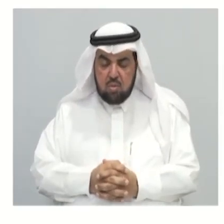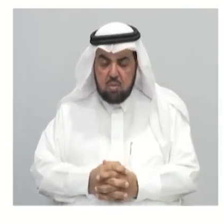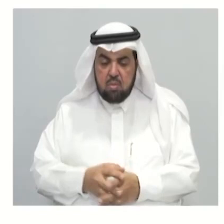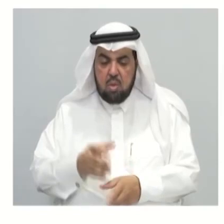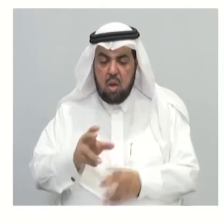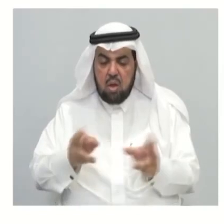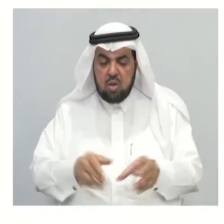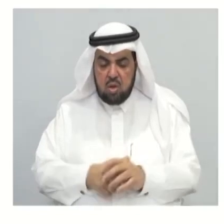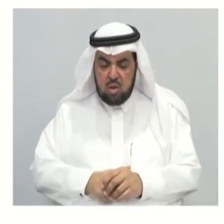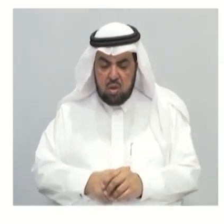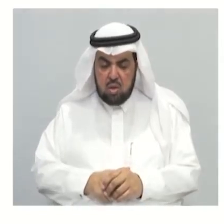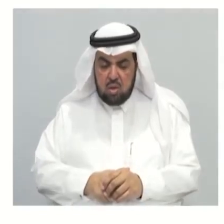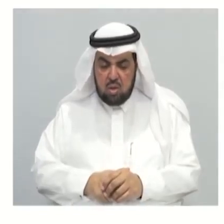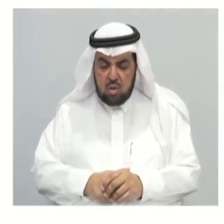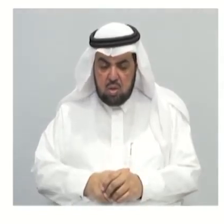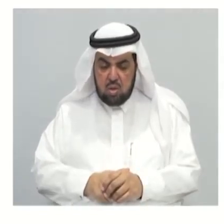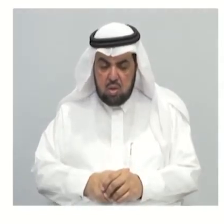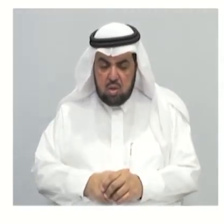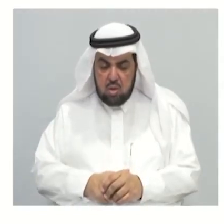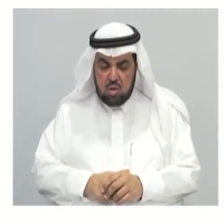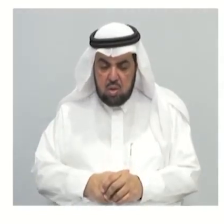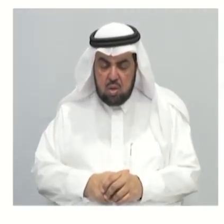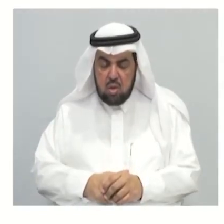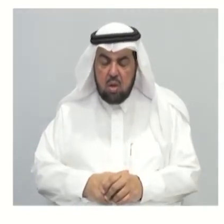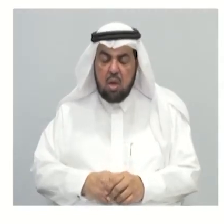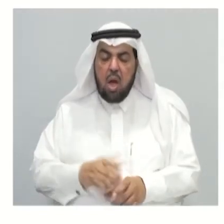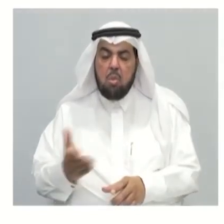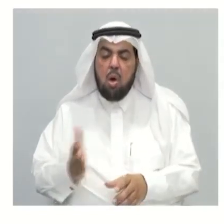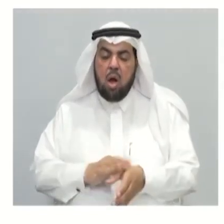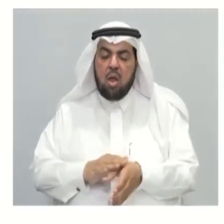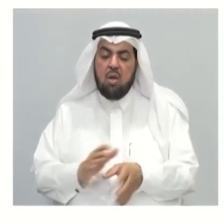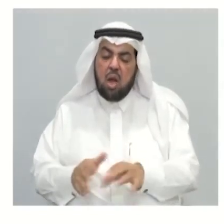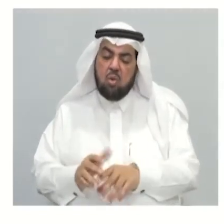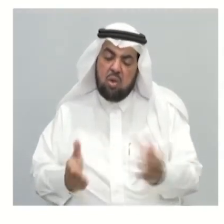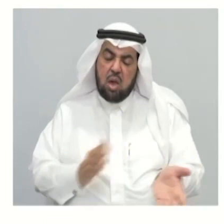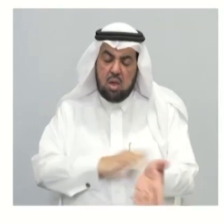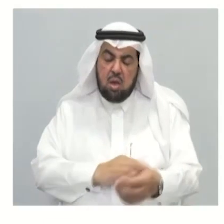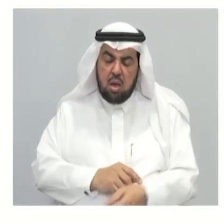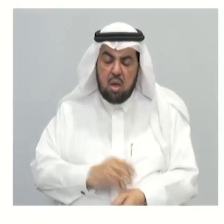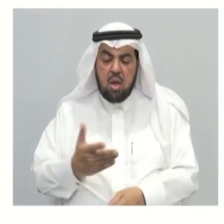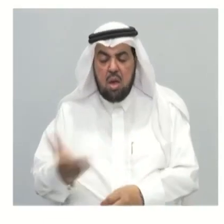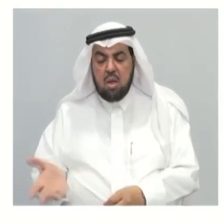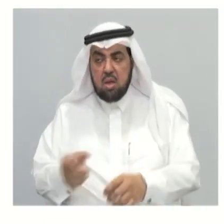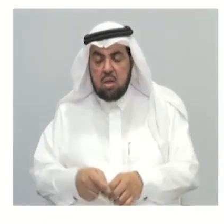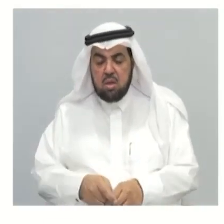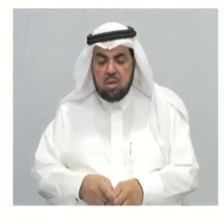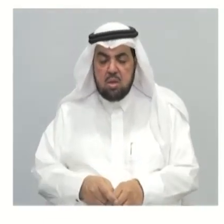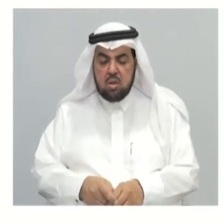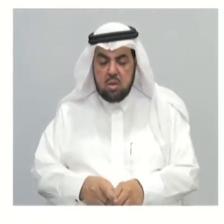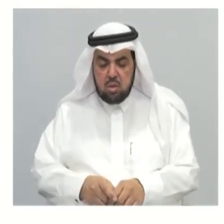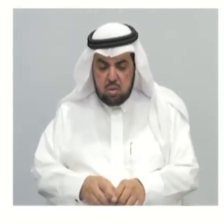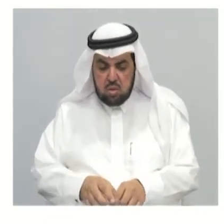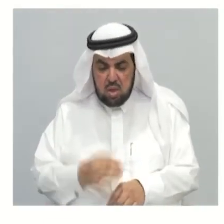بهذا الشكل نلاحظ هنا في الكتابه دائما المحاذاه دائما على اليسار لا يوجد محاذات فنقوم